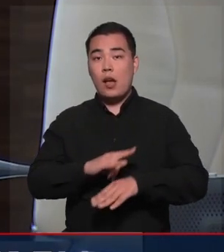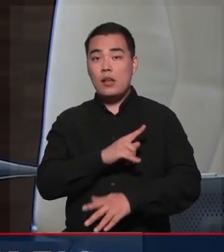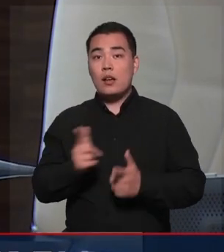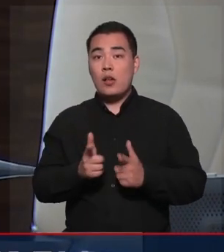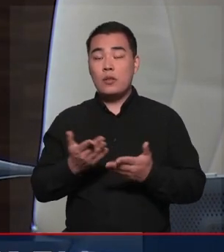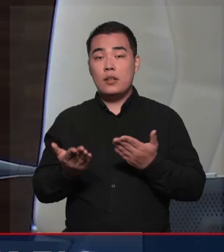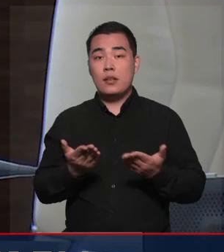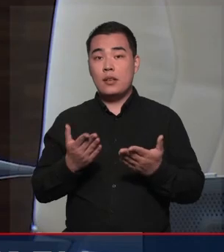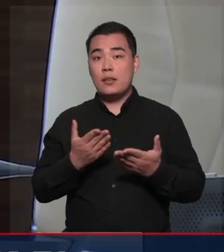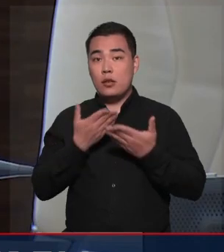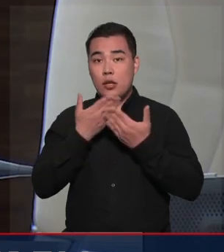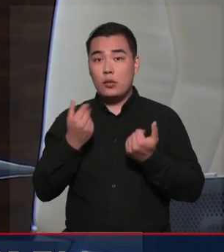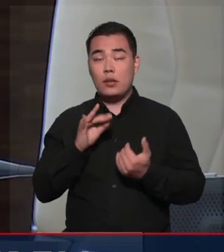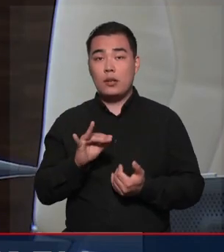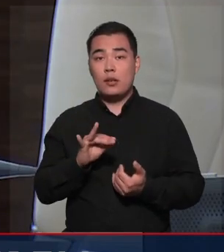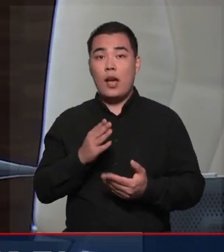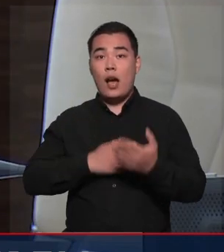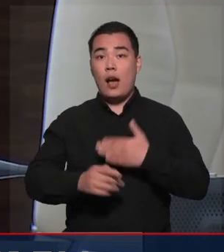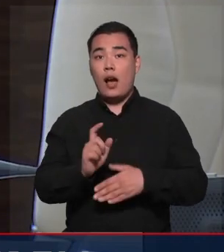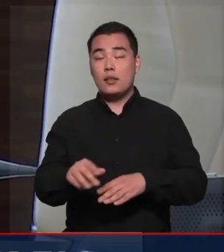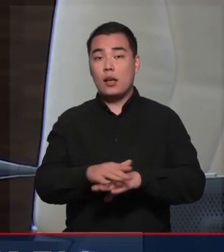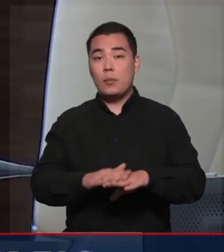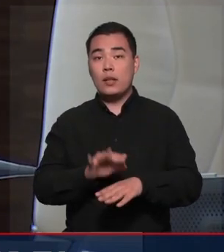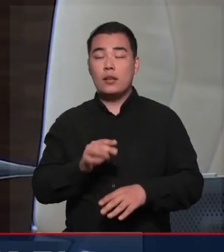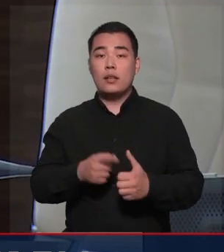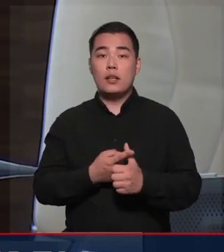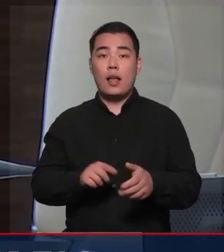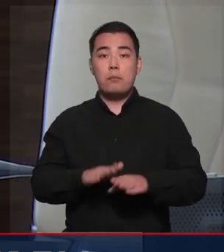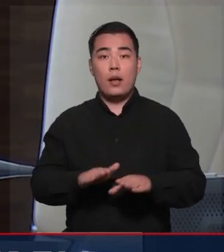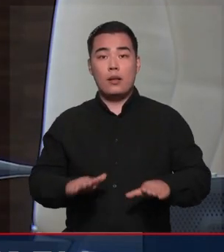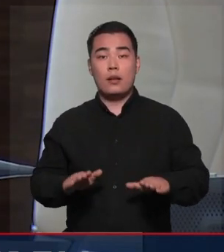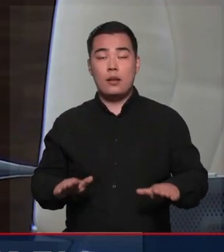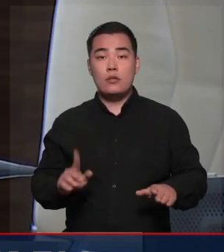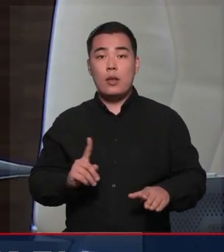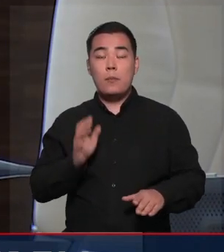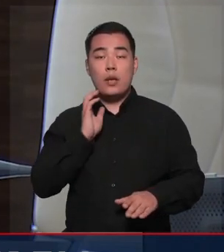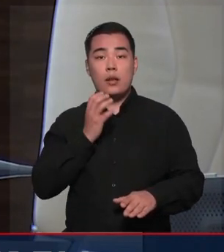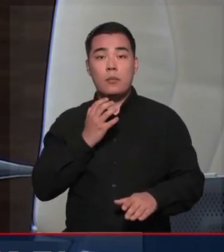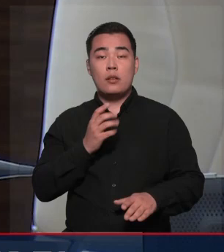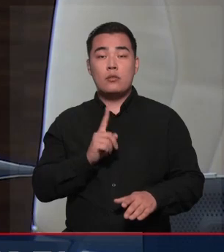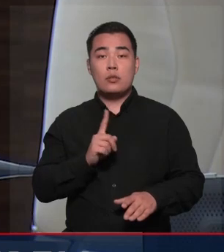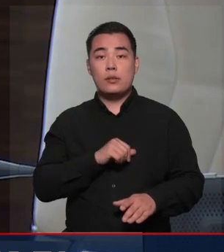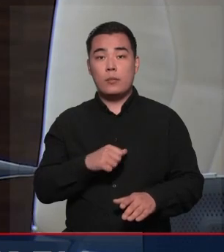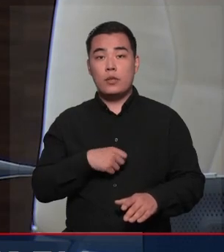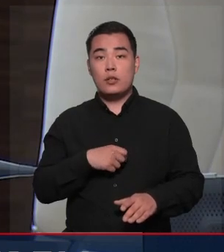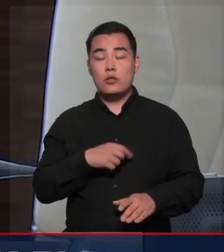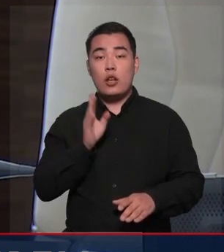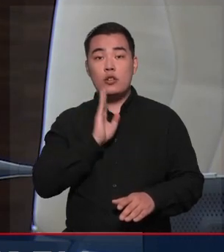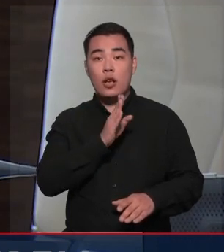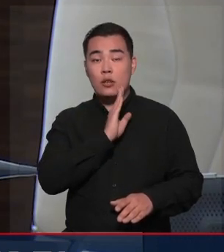отырған жағдайлар бар. Және мүгедек адамдар мен немесе балаларға, жүкті әйел адамдарға